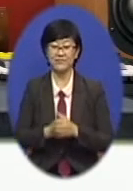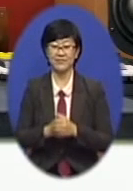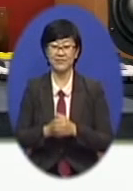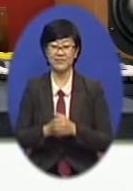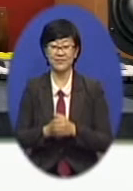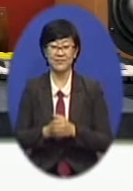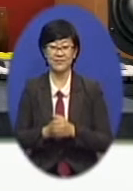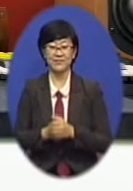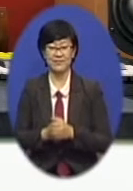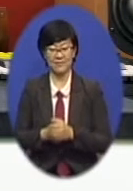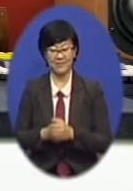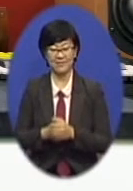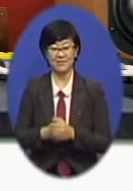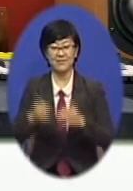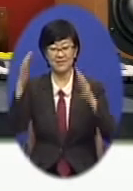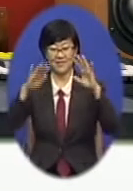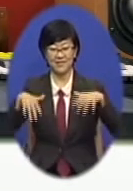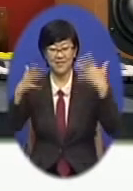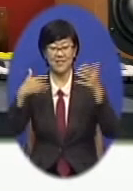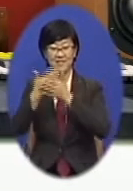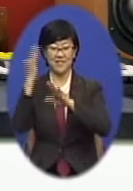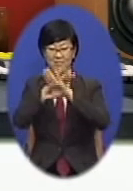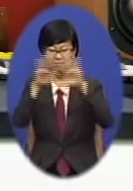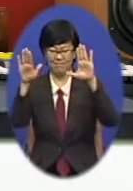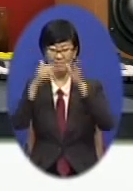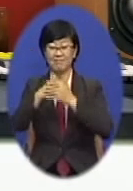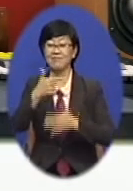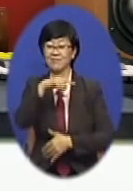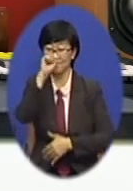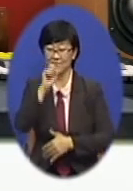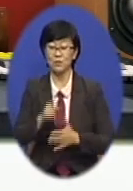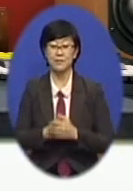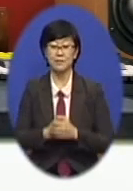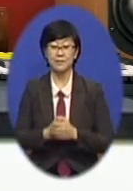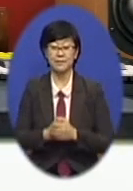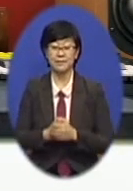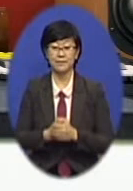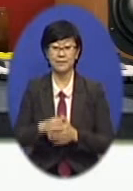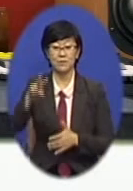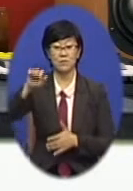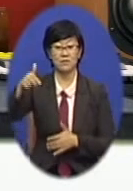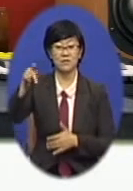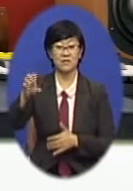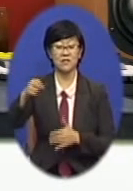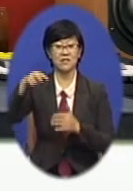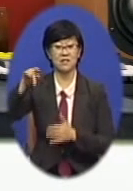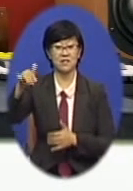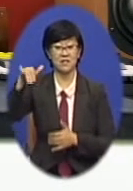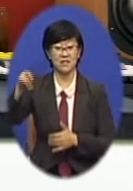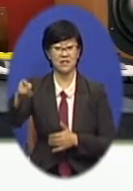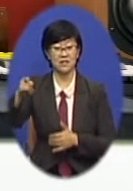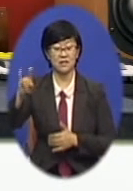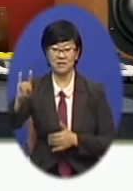뭐 전형적인 가을 날씨죠, 뭐. 예, 여긴 진짜 좋아요. 그러게. 네. 문경 세제. 네.